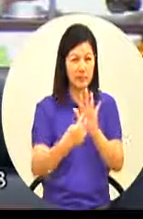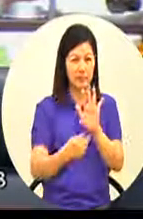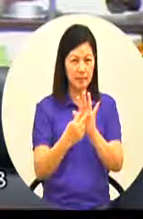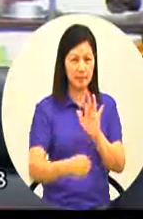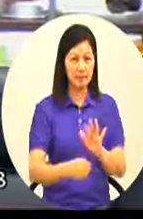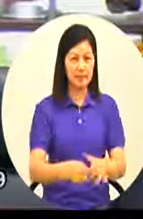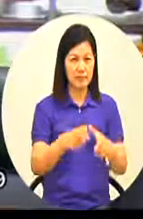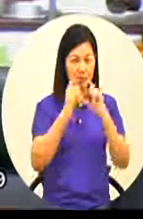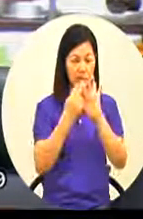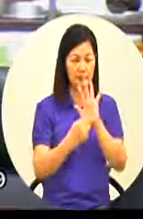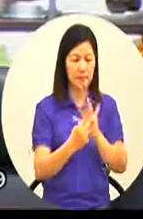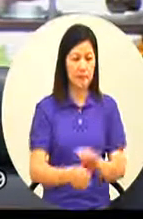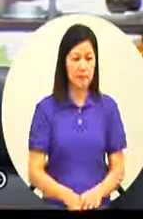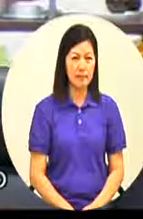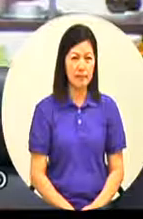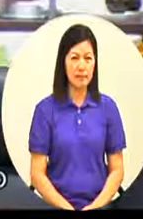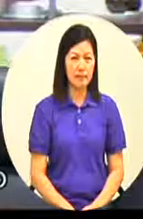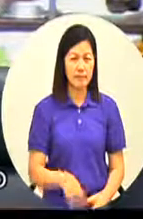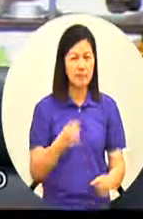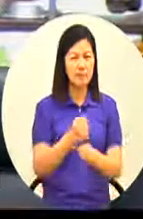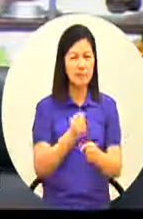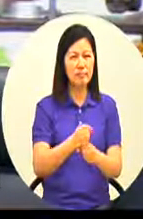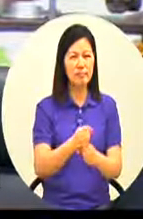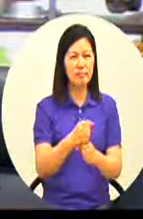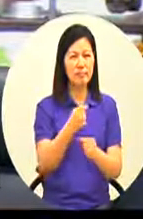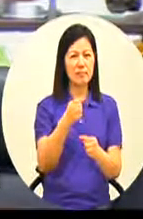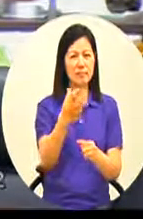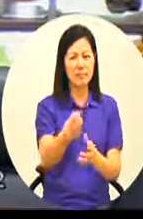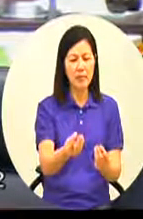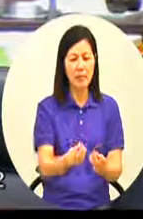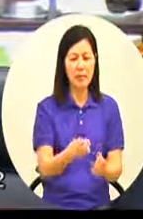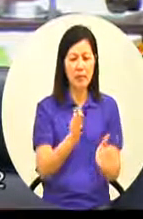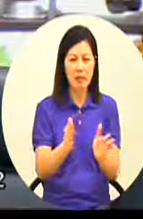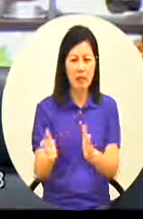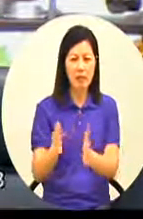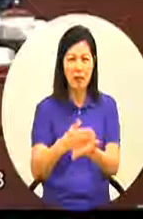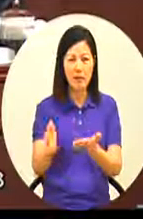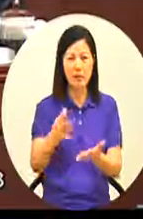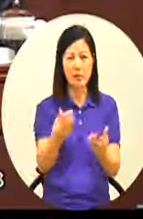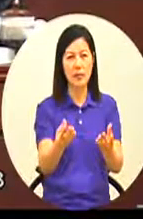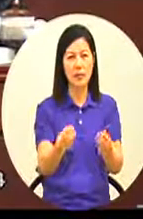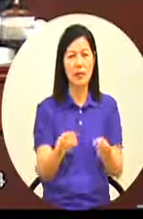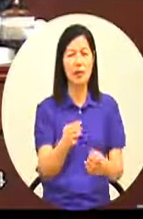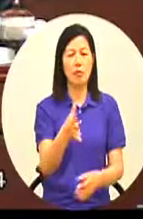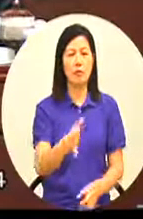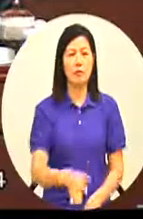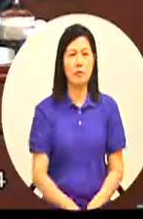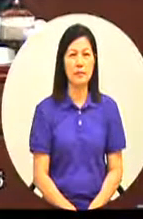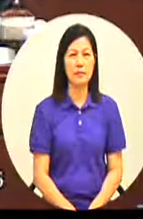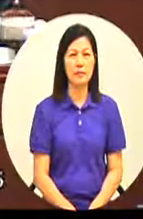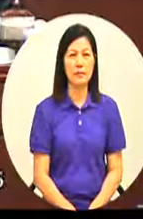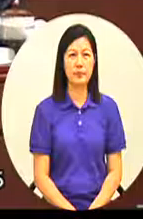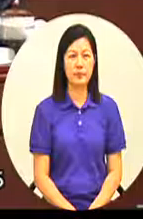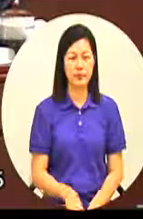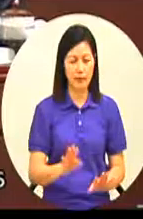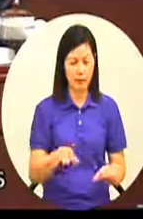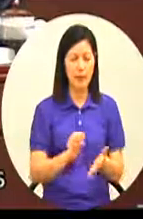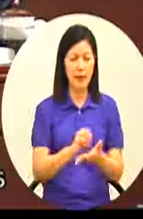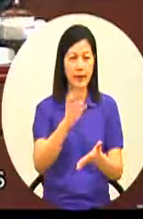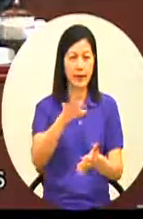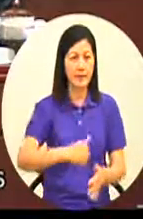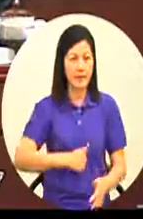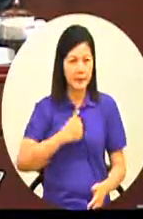啊、哈、哦，为什么没有做了？没有考虑到说处理这个问题？简单，我知道你要讲什么。 跟议员报告一下哈，其